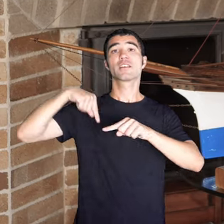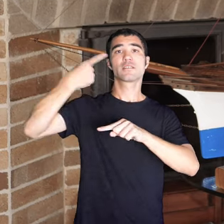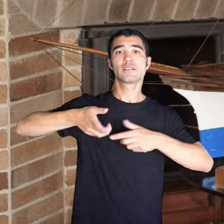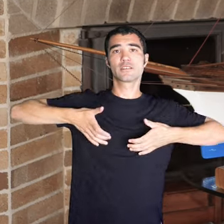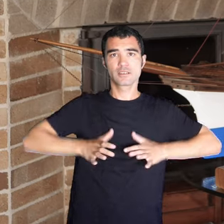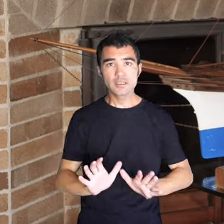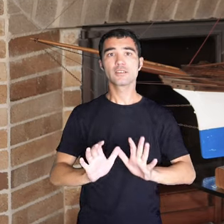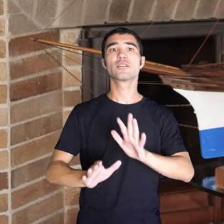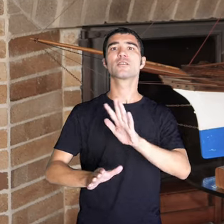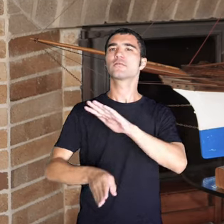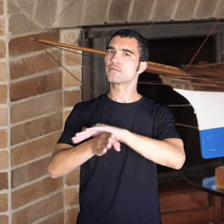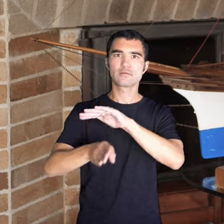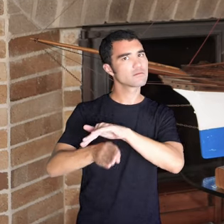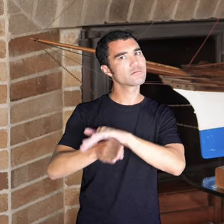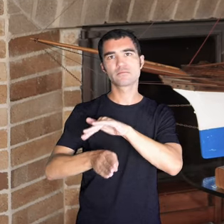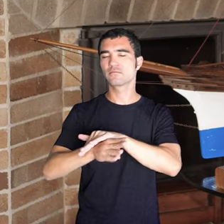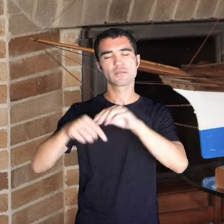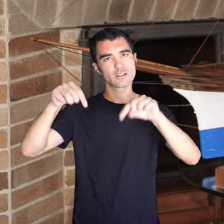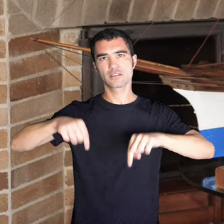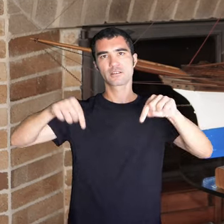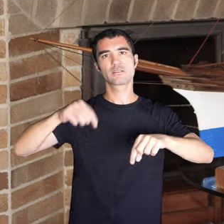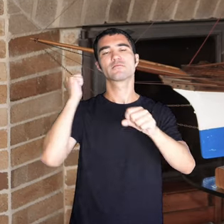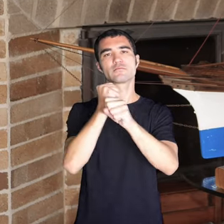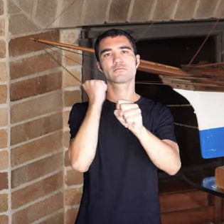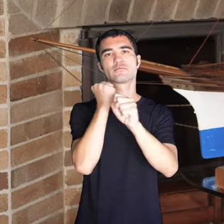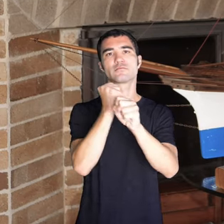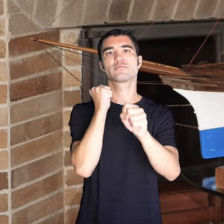fills també van seguir aquí fent feina